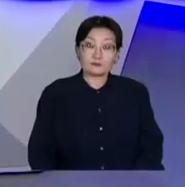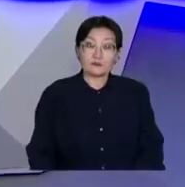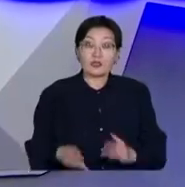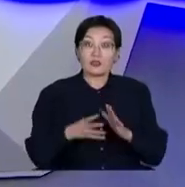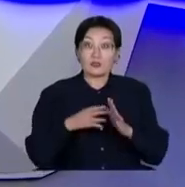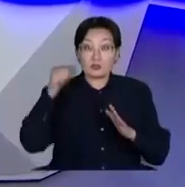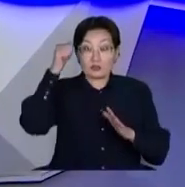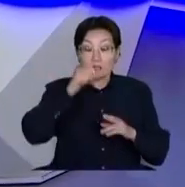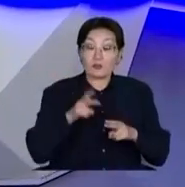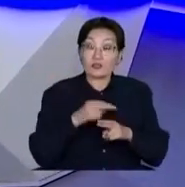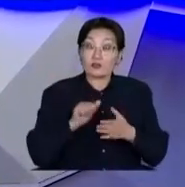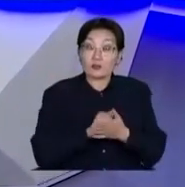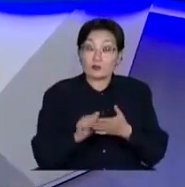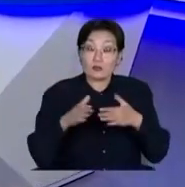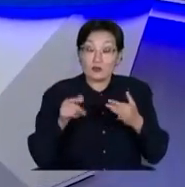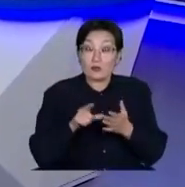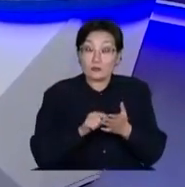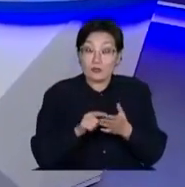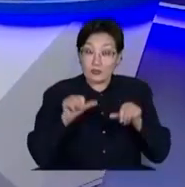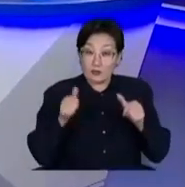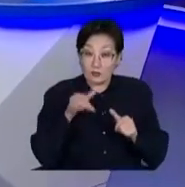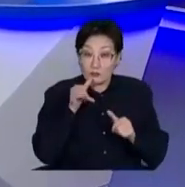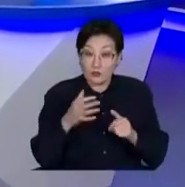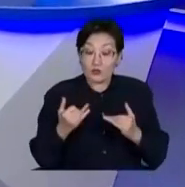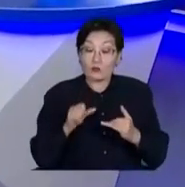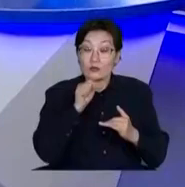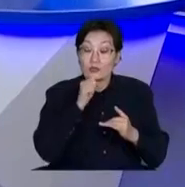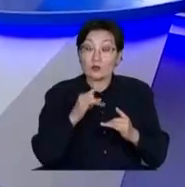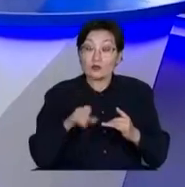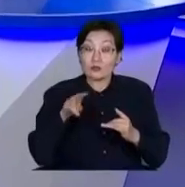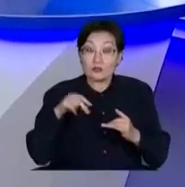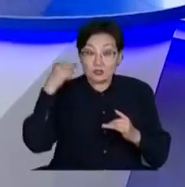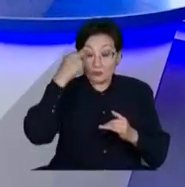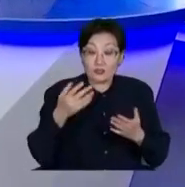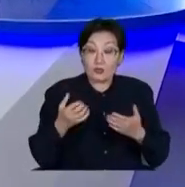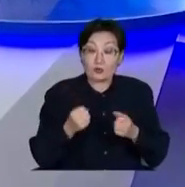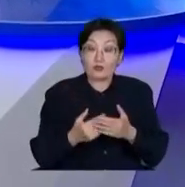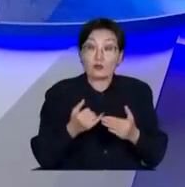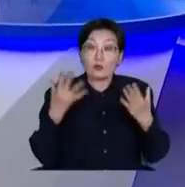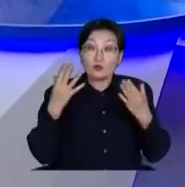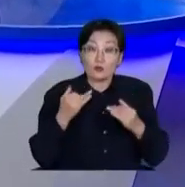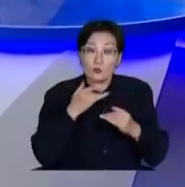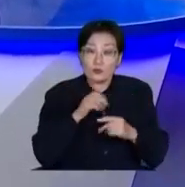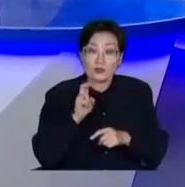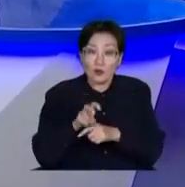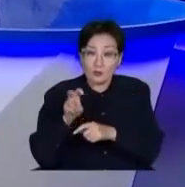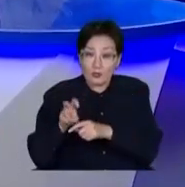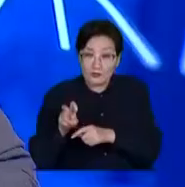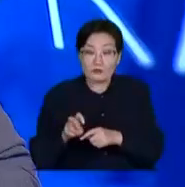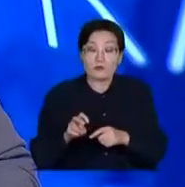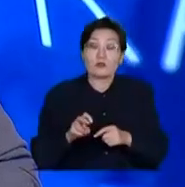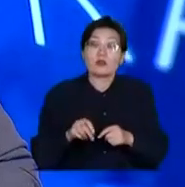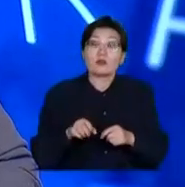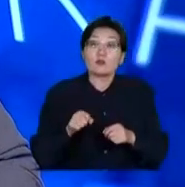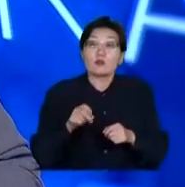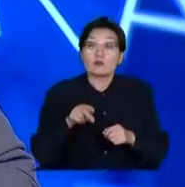9 жыл бойы құжатсыз жүріп, зейнетке де шыға алмаған қарт бүгін жеке куәлігін алды. Осы күнге дейін бармаған жері, баспаған тауы қалмаған